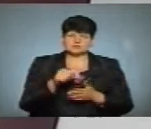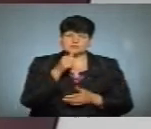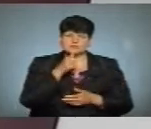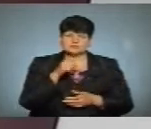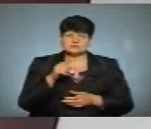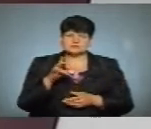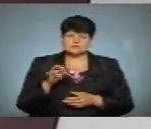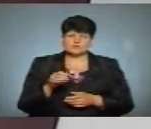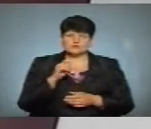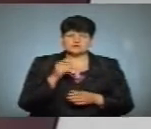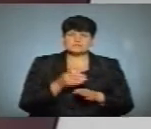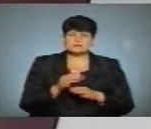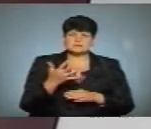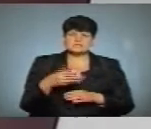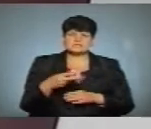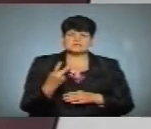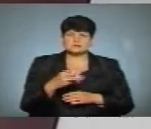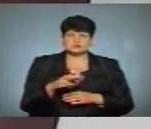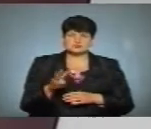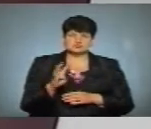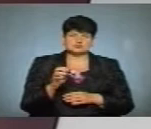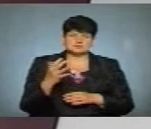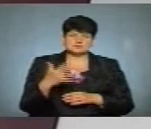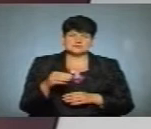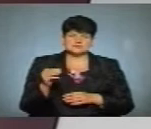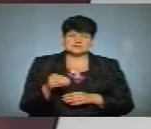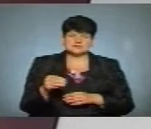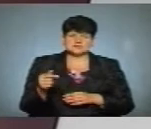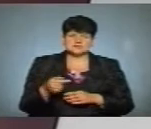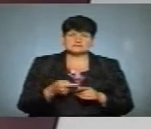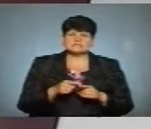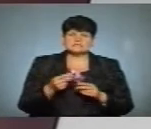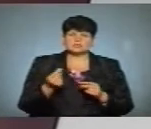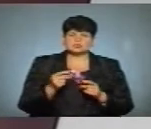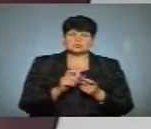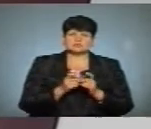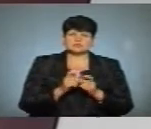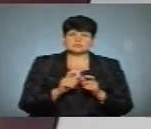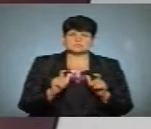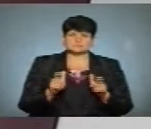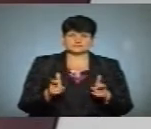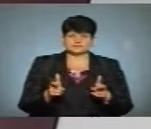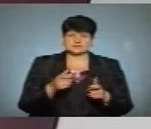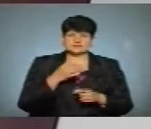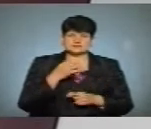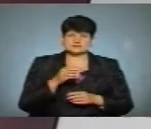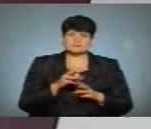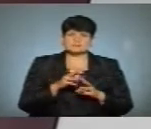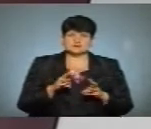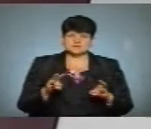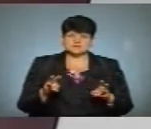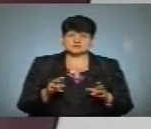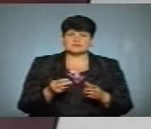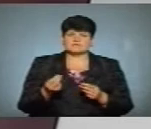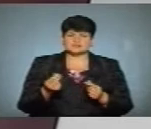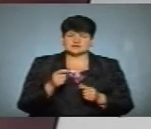Україні виділили 52 мільйони 450 тисяч гривень. Це кошти з фонду боротьби з COVID-19, розповів міністр фінансів